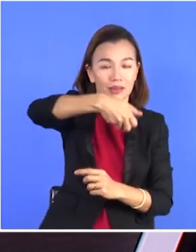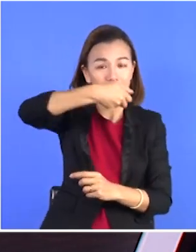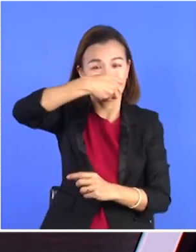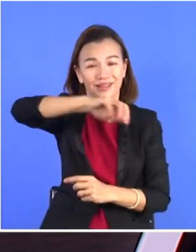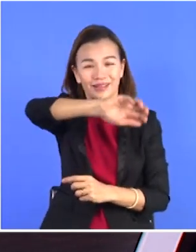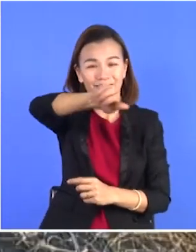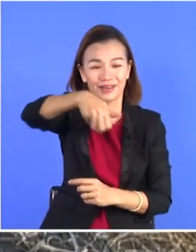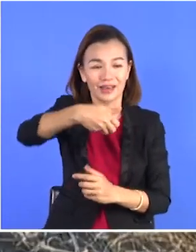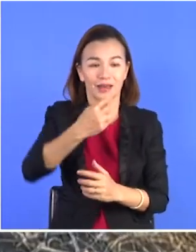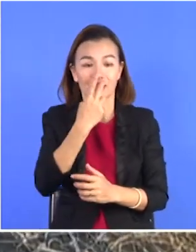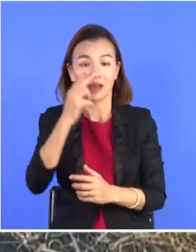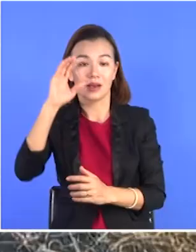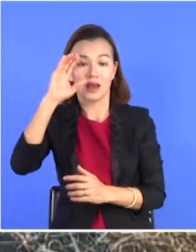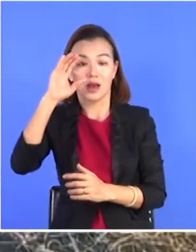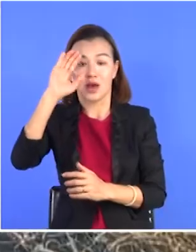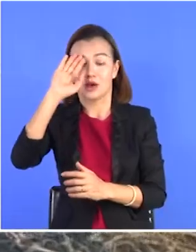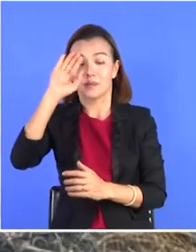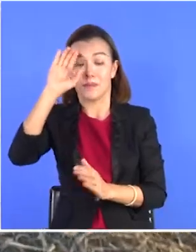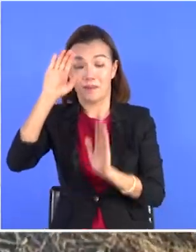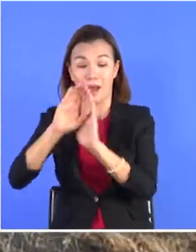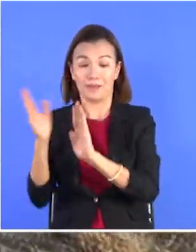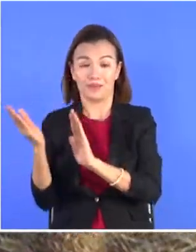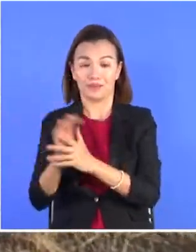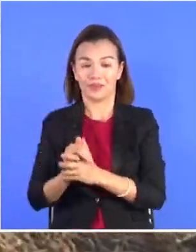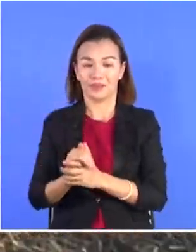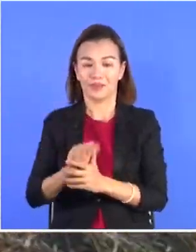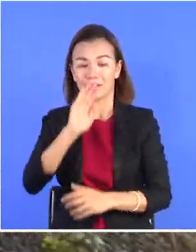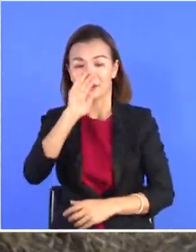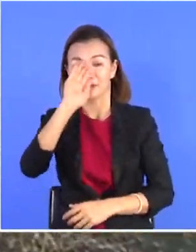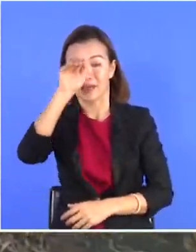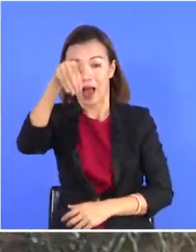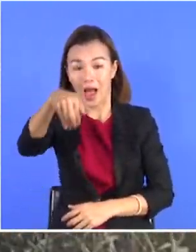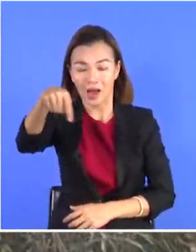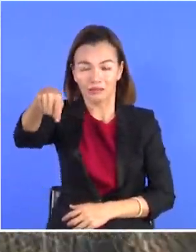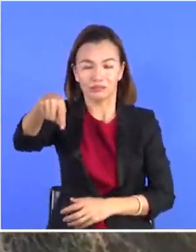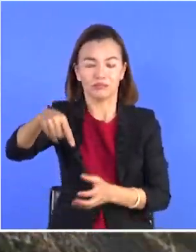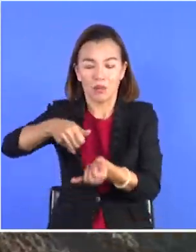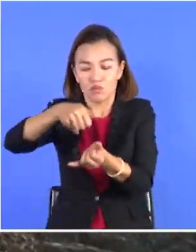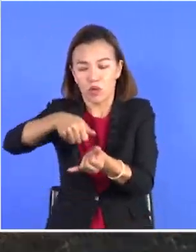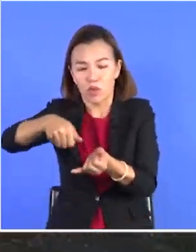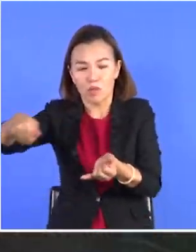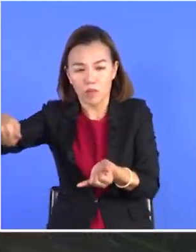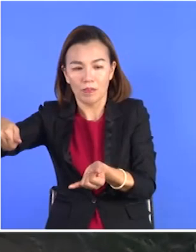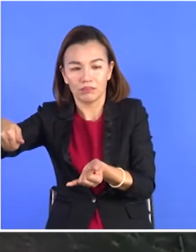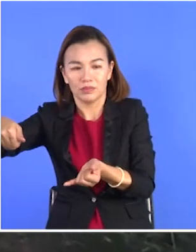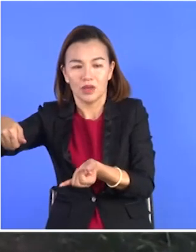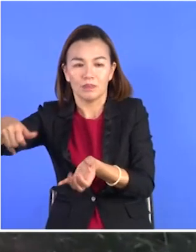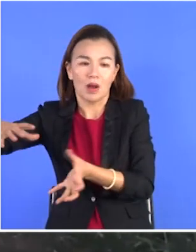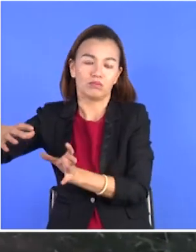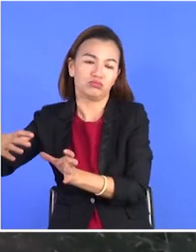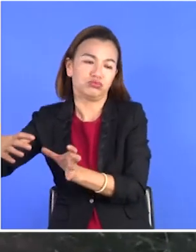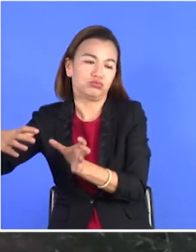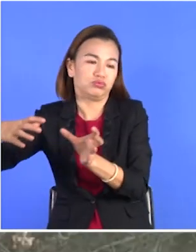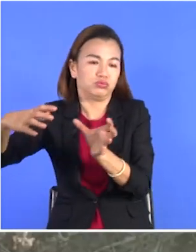ที่ช้างป่าจากอุทยานแห่งชาติทับลานนะนะฮะยังคงรวมโขลงกันออกหากินผลผลิตทางการเกษตรของชาว